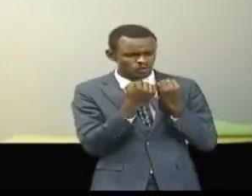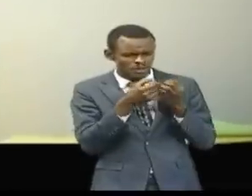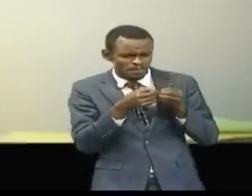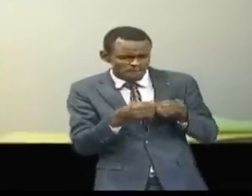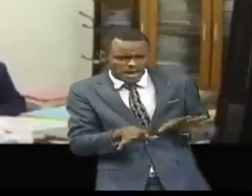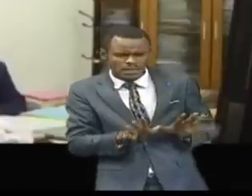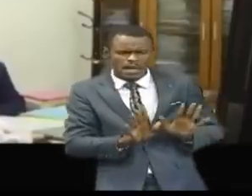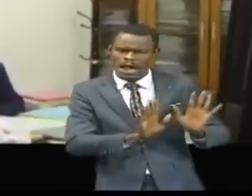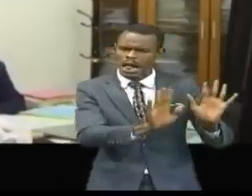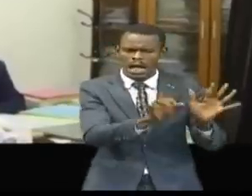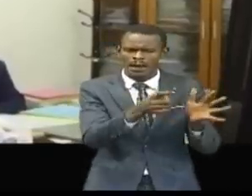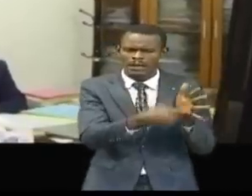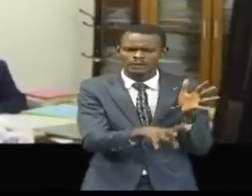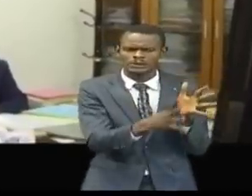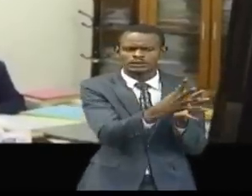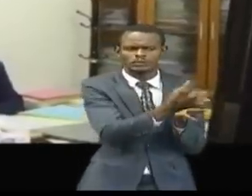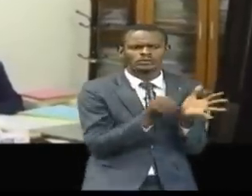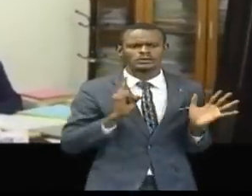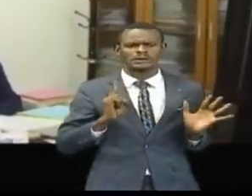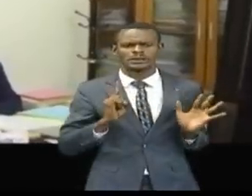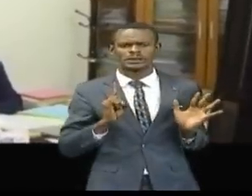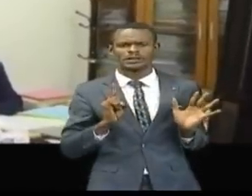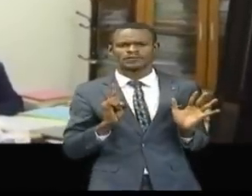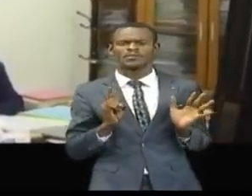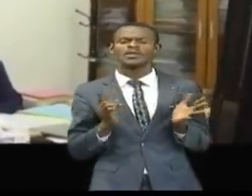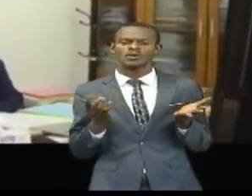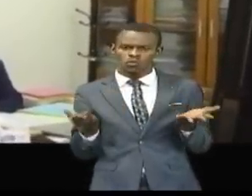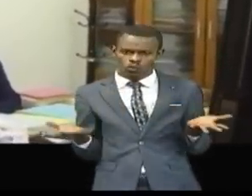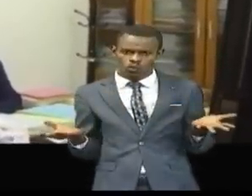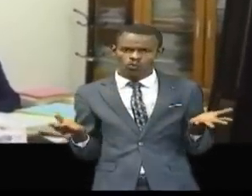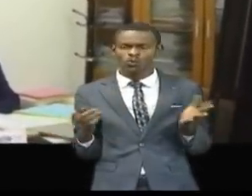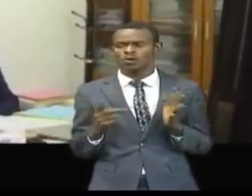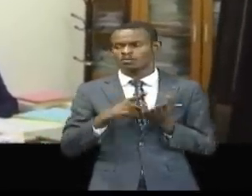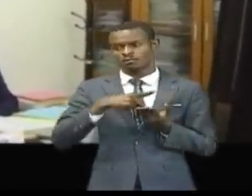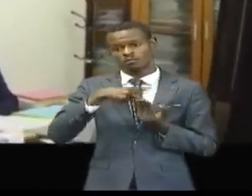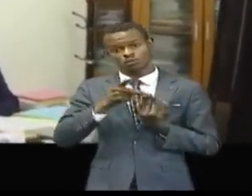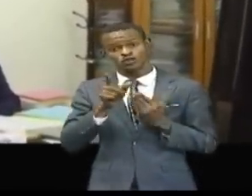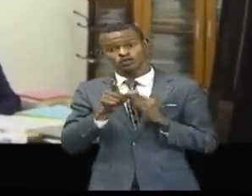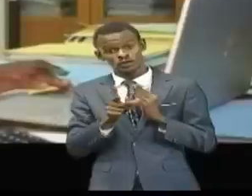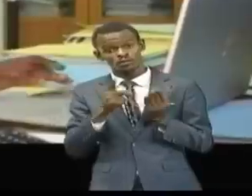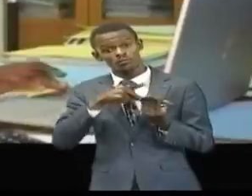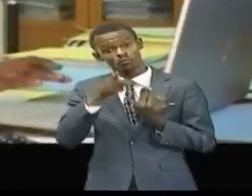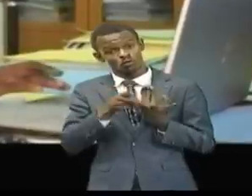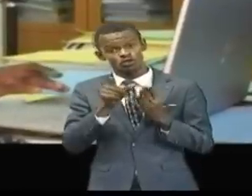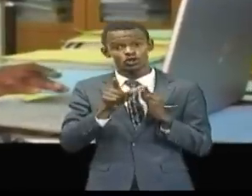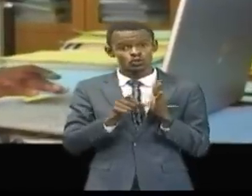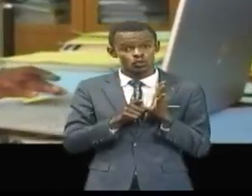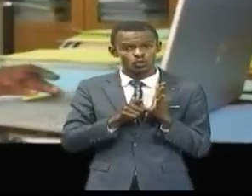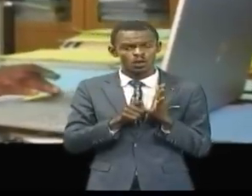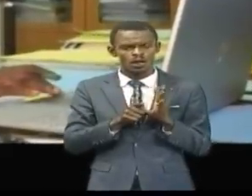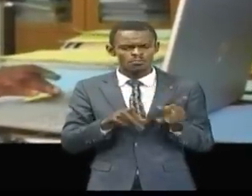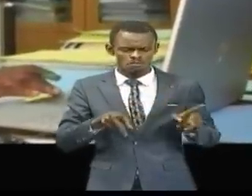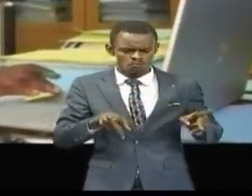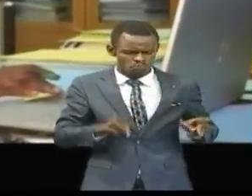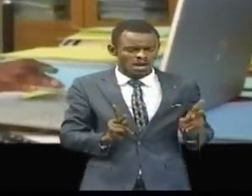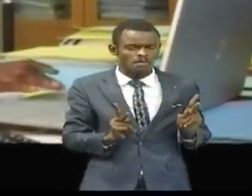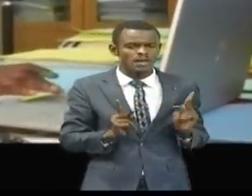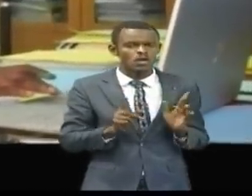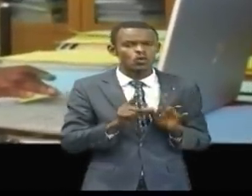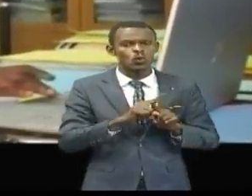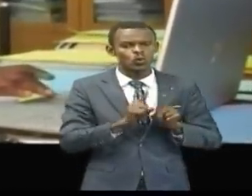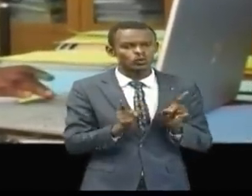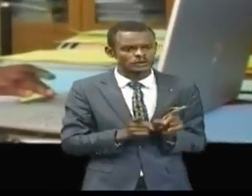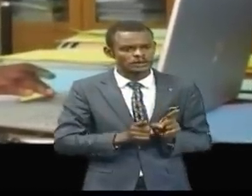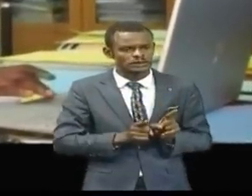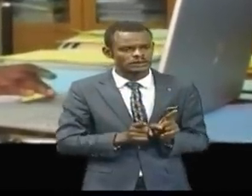loi prévoit également des exonérations et exemptions spécifiques en matière d'impôt sur le revenu des personnes